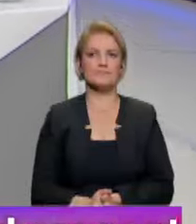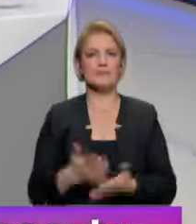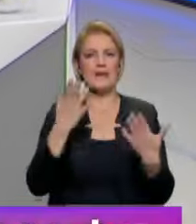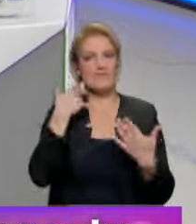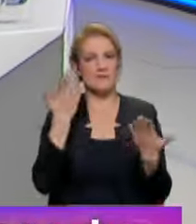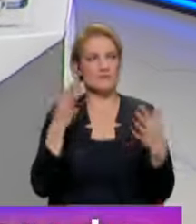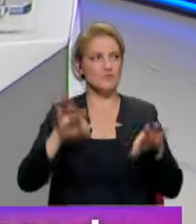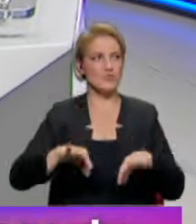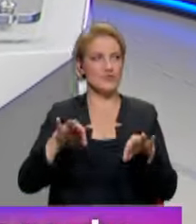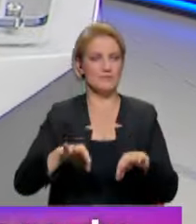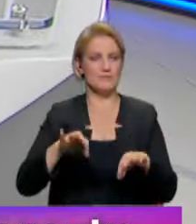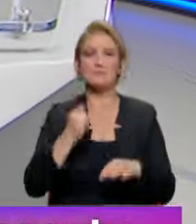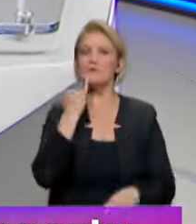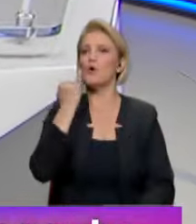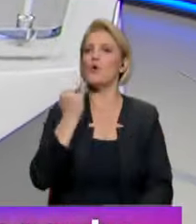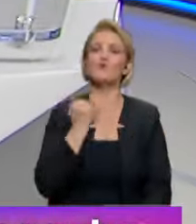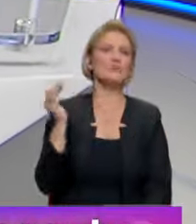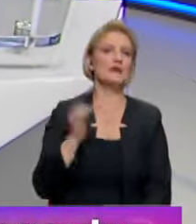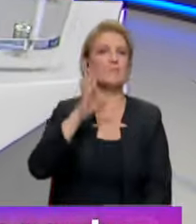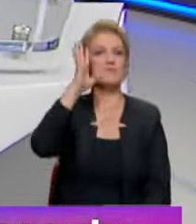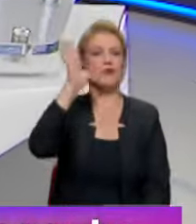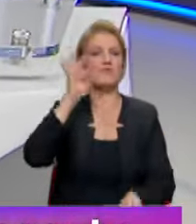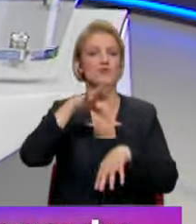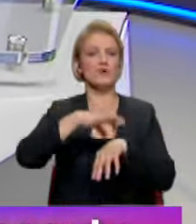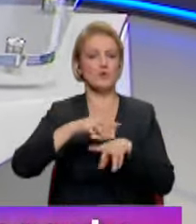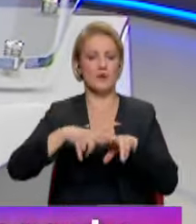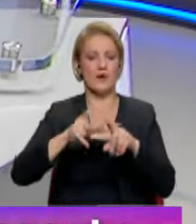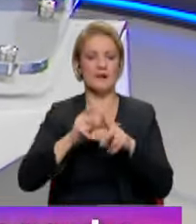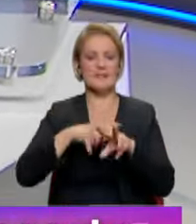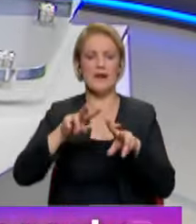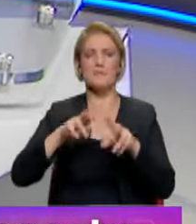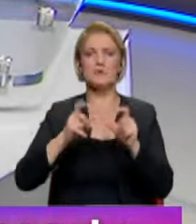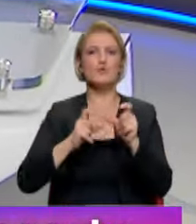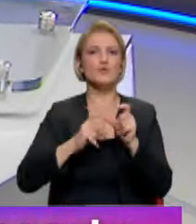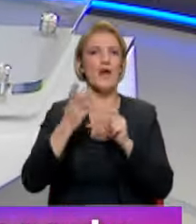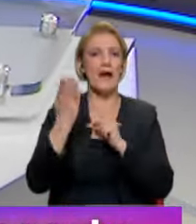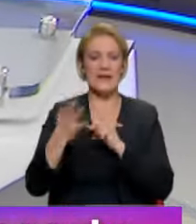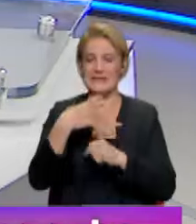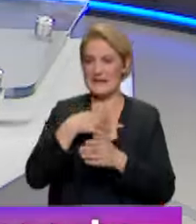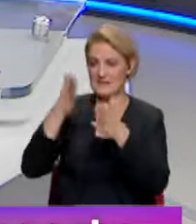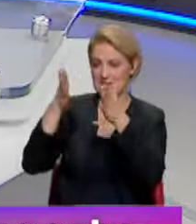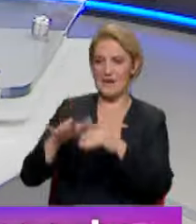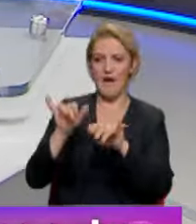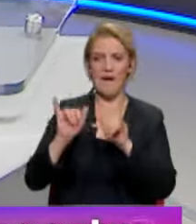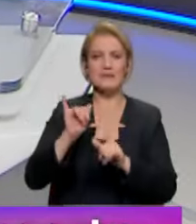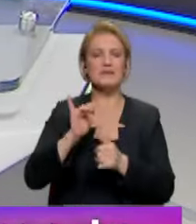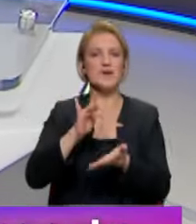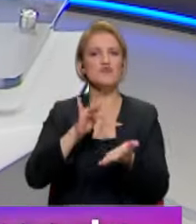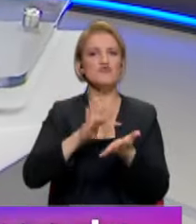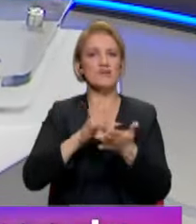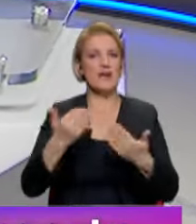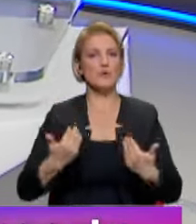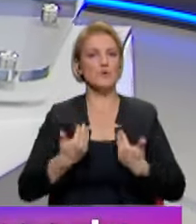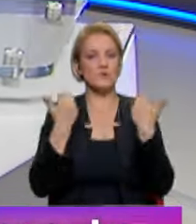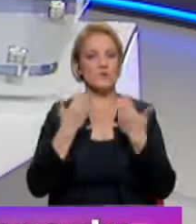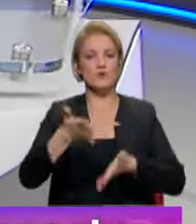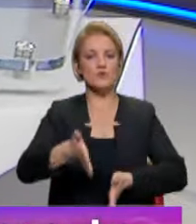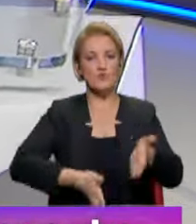Efendim Şimdi konuğumuz geldi Profesör Doktor Adem Sözer kendisi aynı zamanda ceza hukukçusu